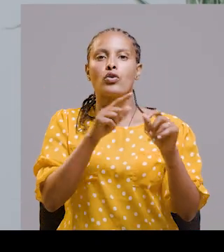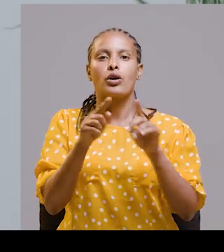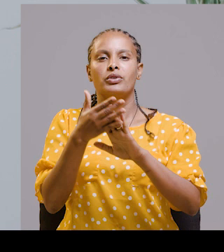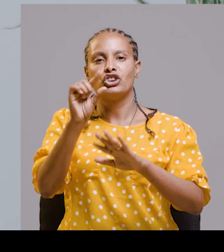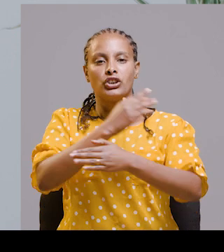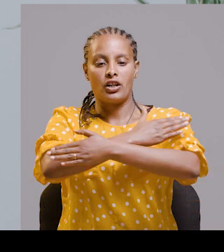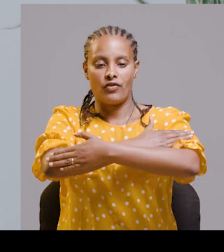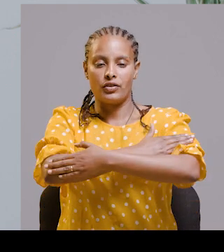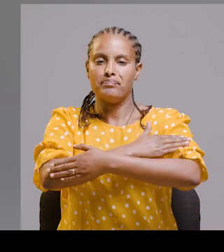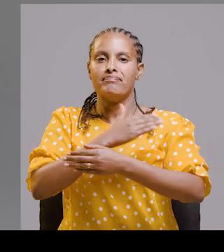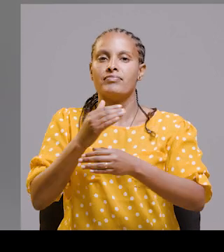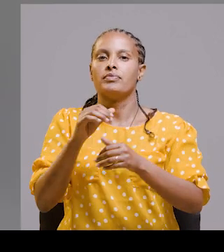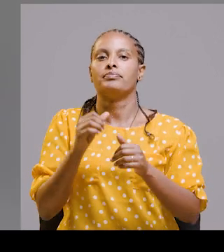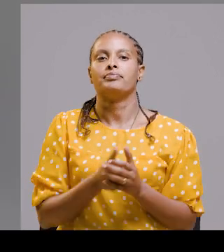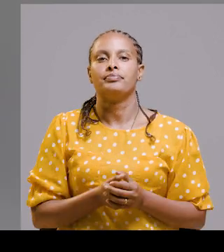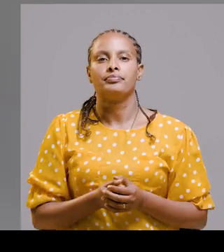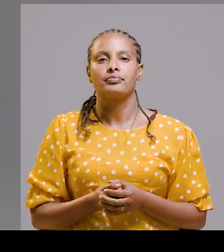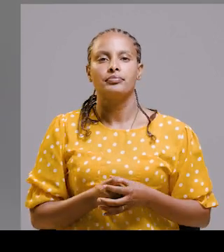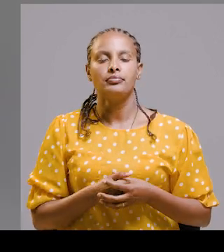ደግሞ ትንሽ እረፍት ወስደን እንመለስ።